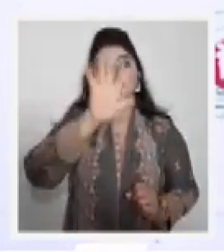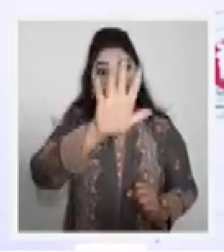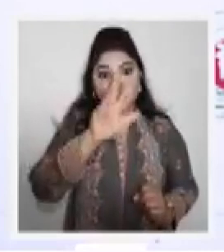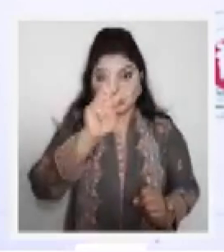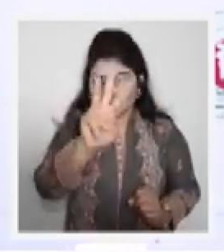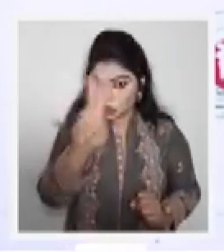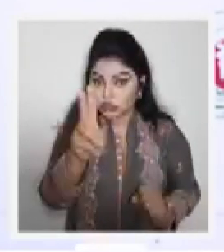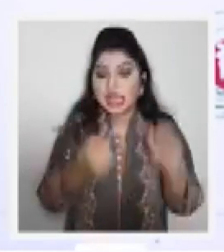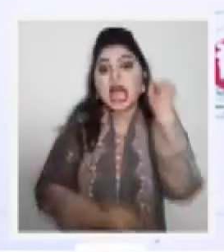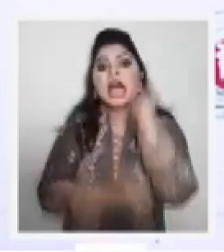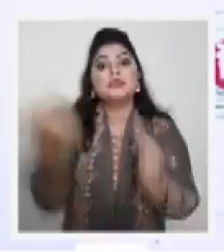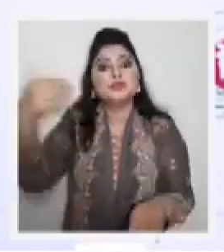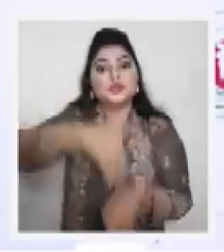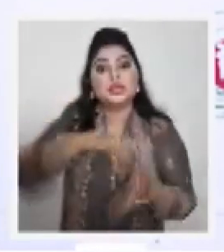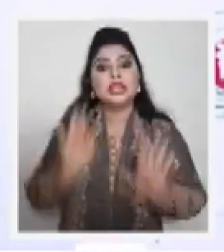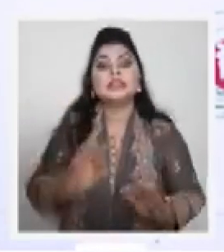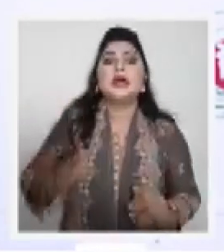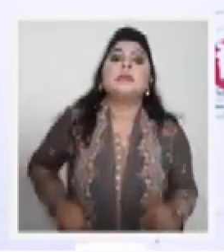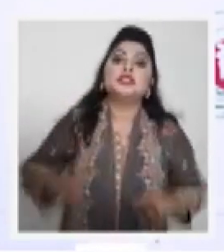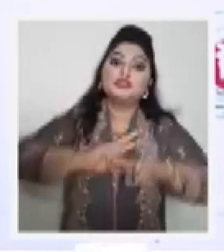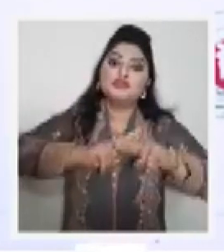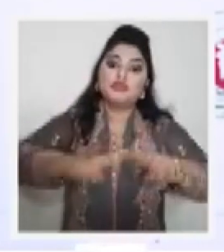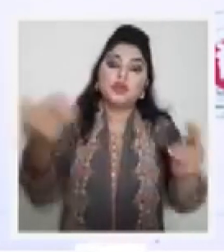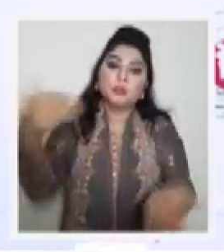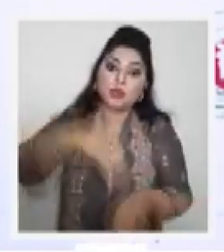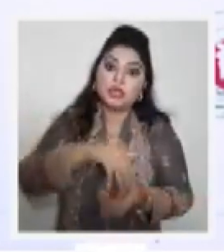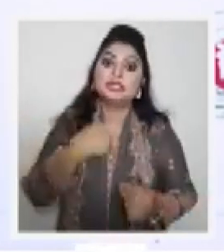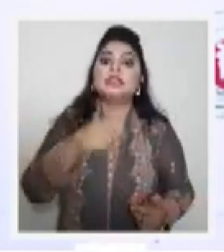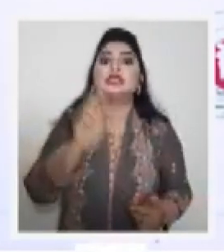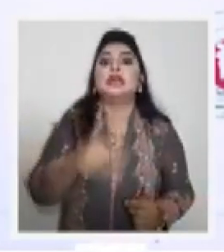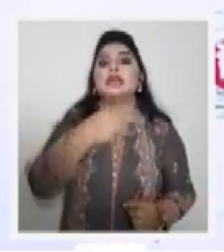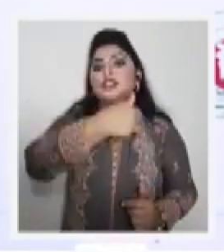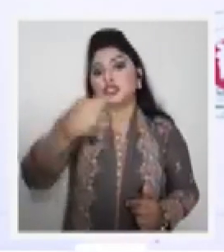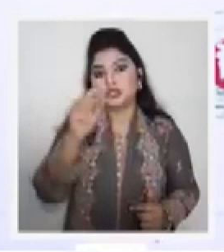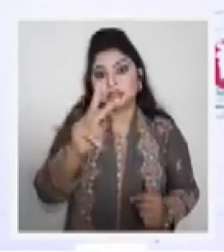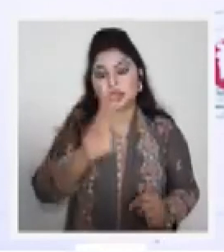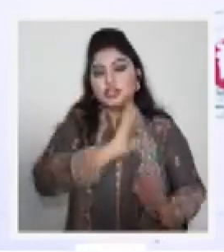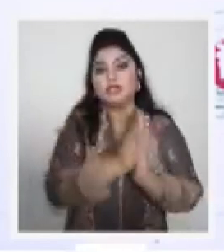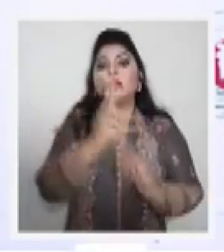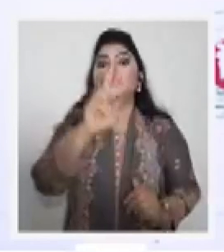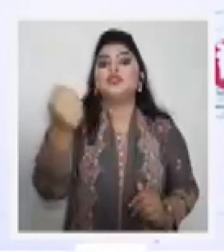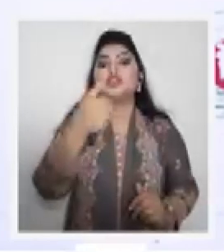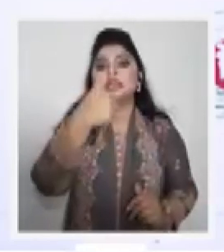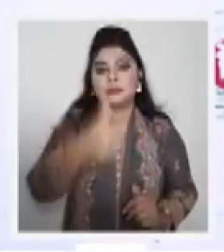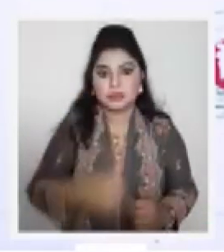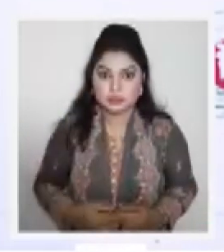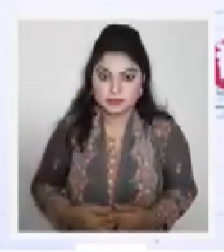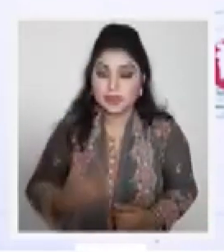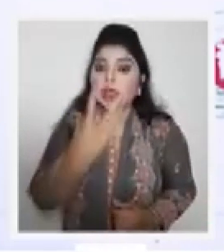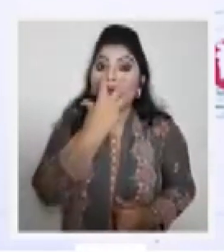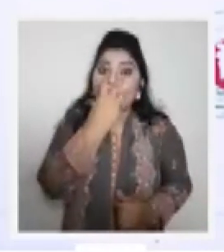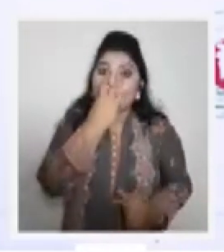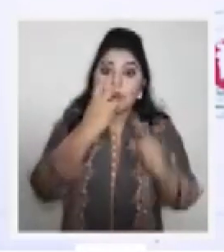খালি আছে 10,852টি। সারা দেশে আইসিইউ শয্যা সংখ্যা 532টি, রোগী ভর্তি আছে আইসিইউতে সারা